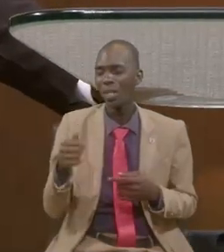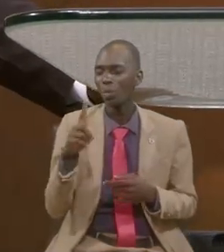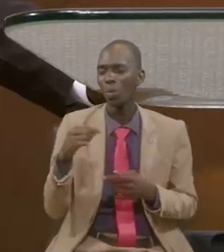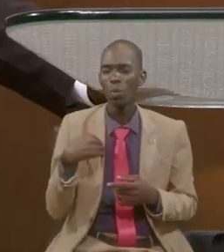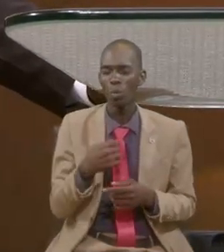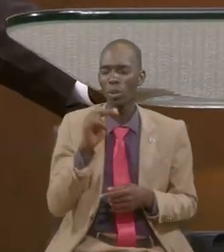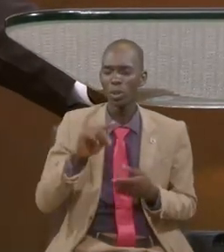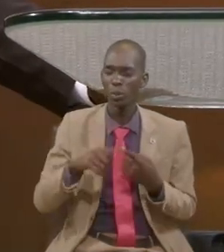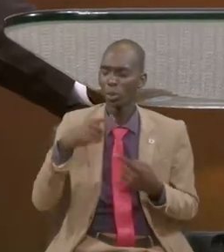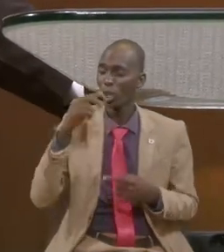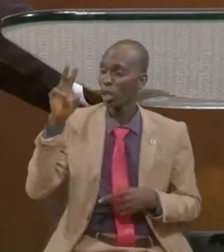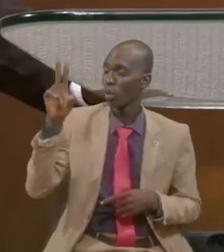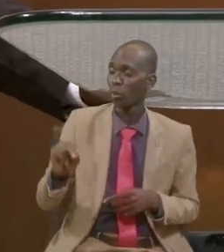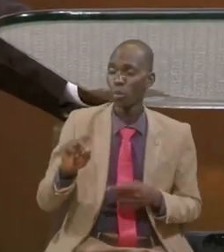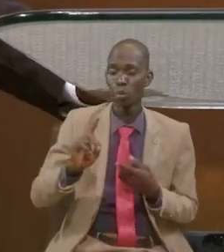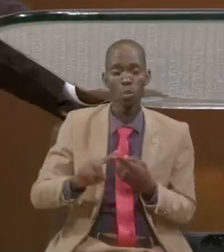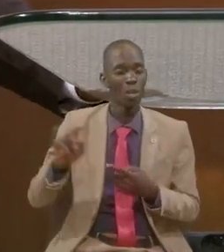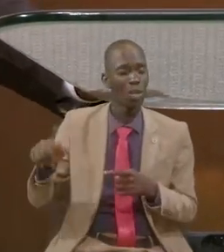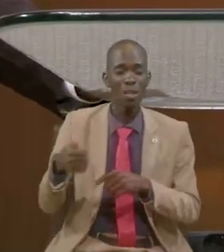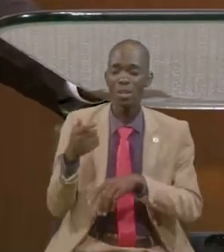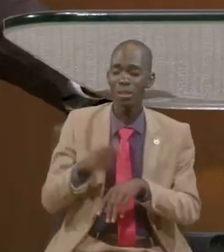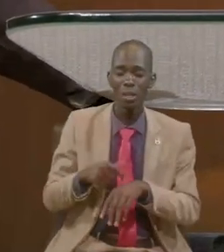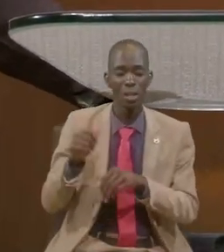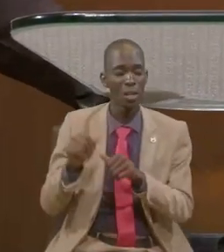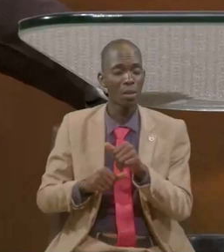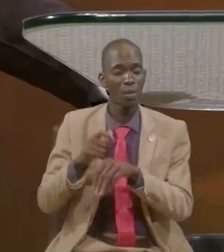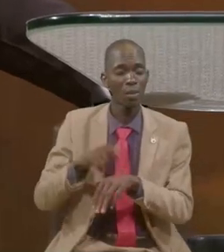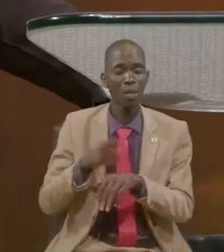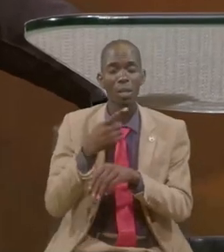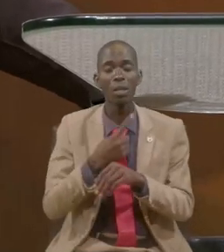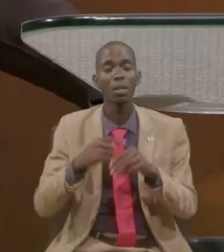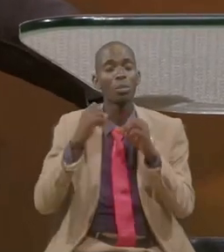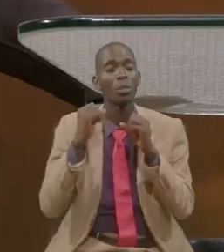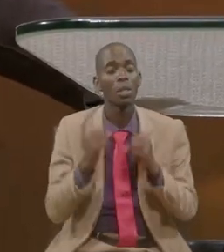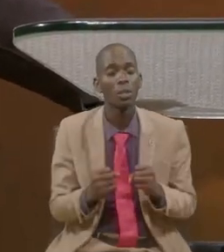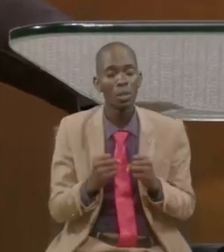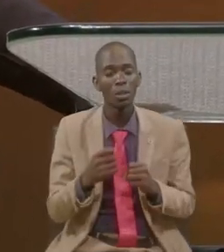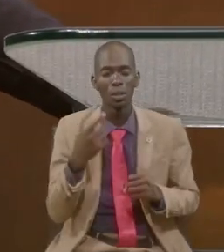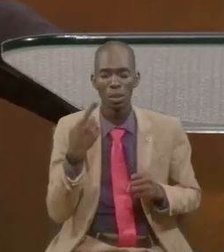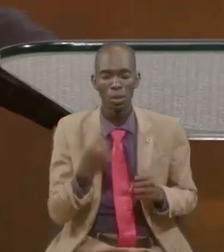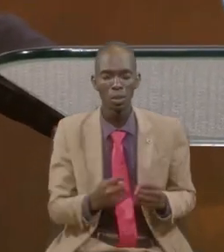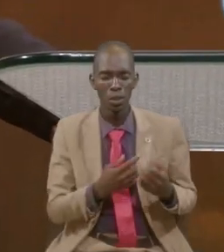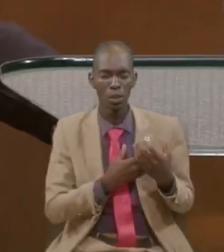Celui à qui nous devons dire non, à tout moment, le pouvoir,